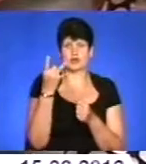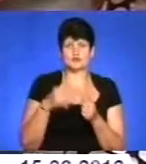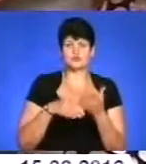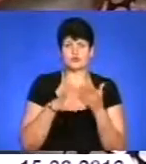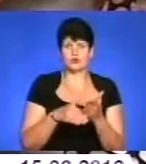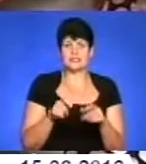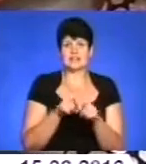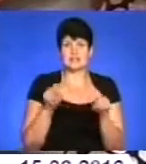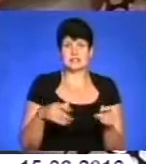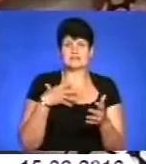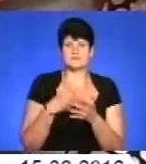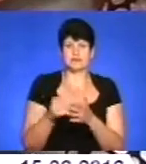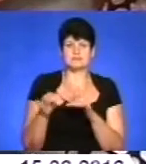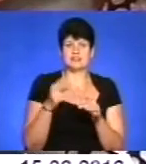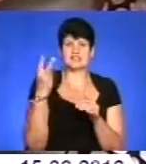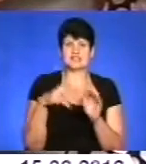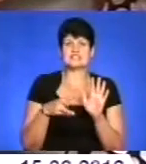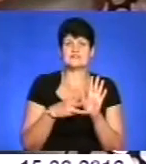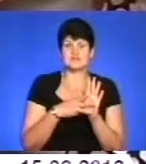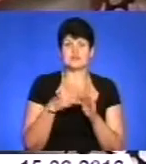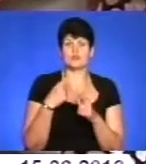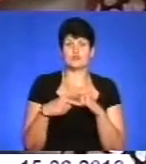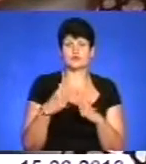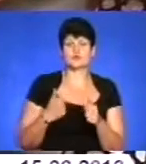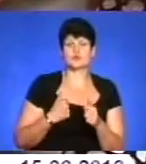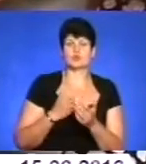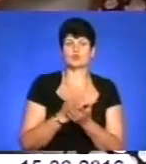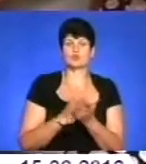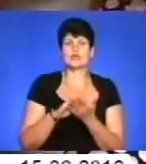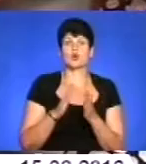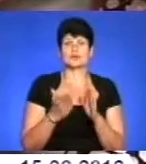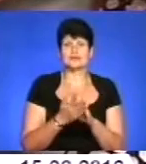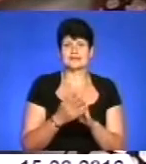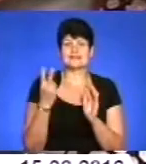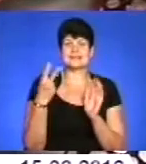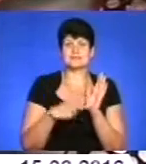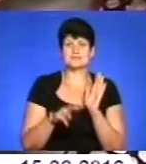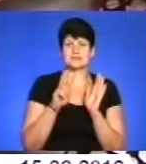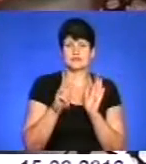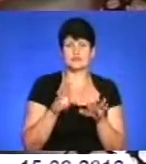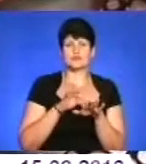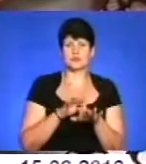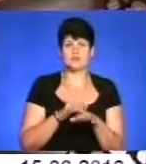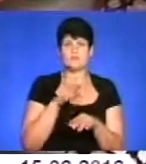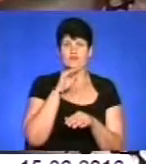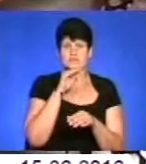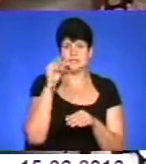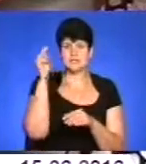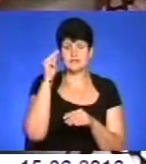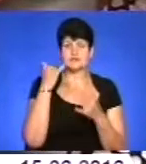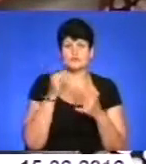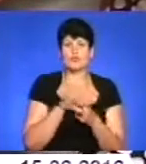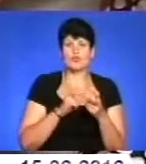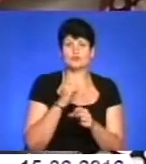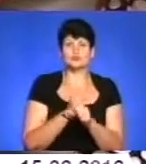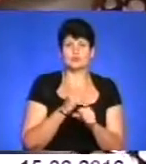справи, 28 повернулися на військову службу за контрактом, 73 проходили професійне навчання і сьогодні в пошуках роботи